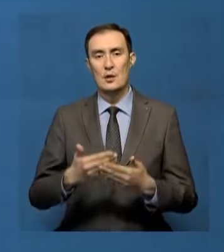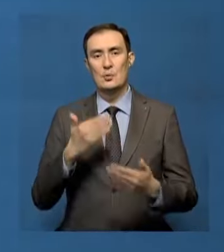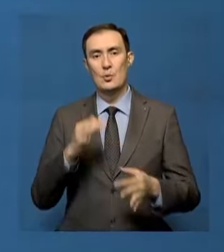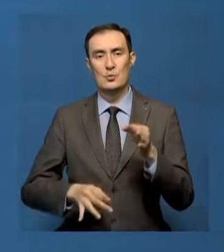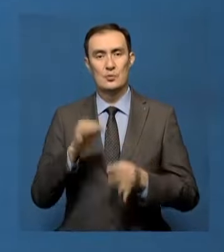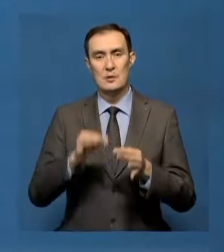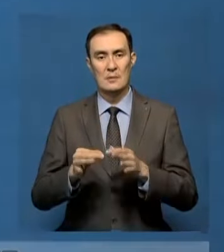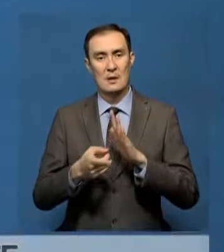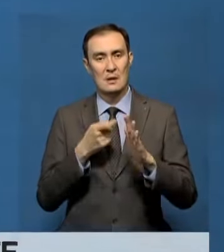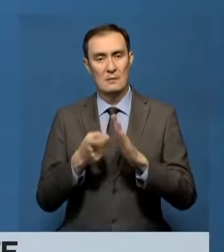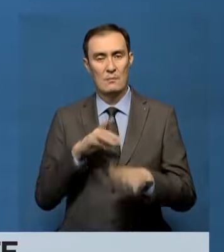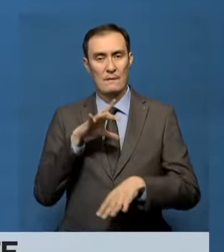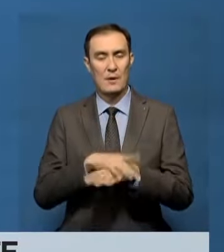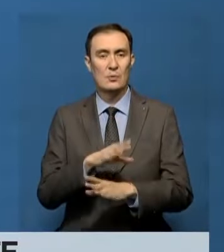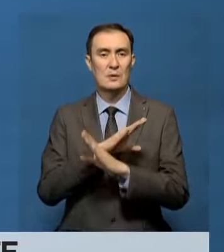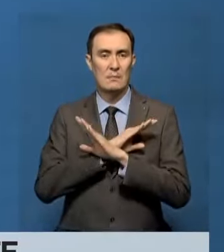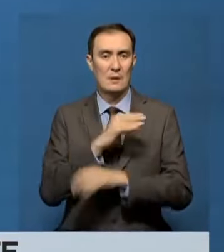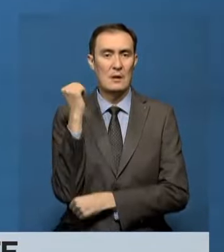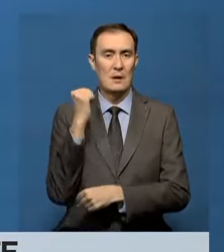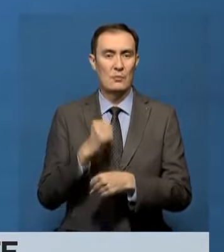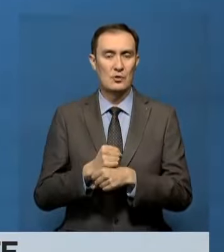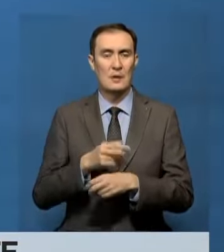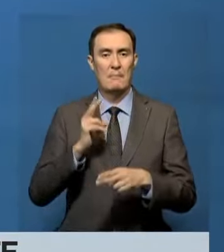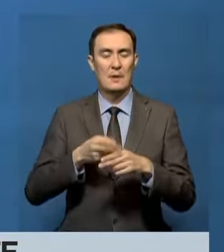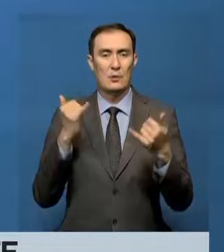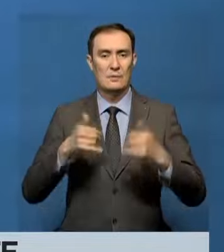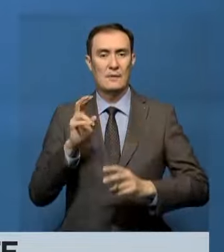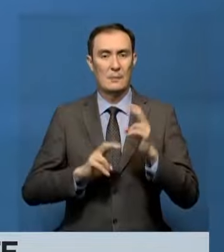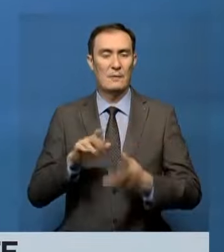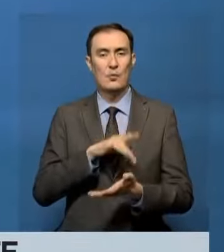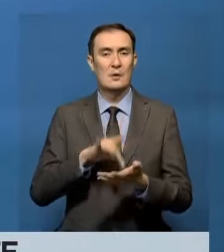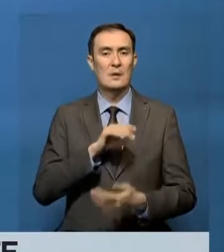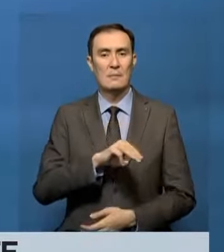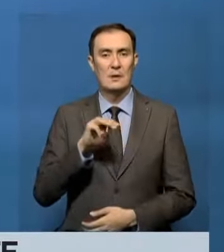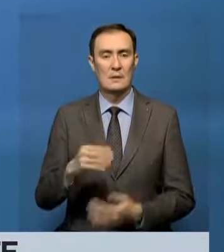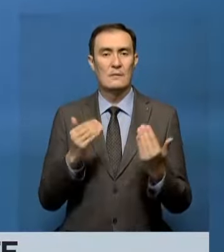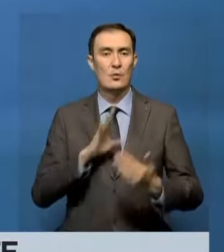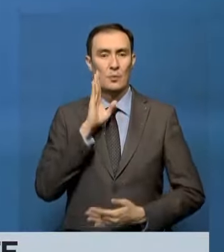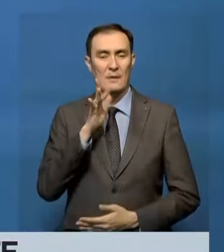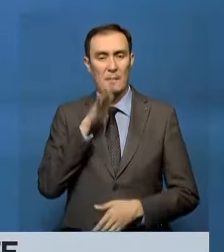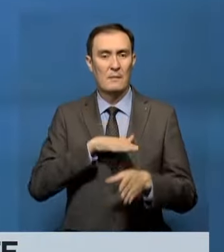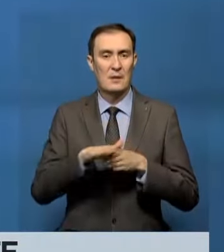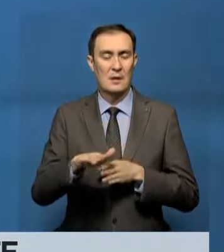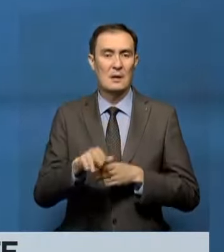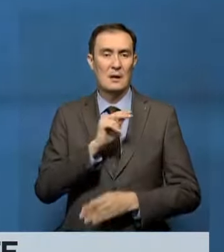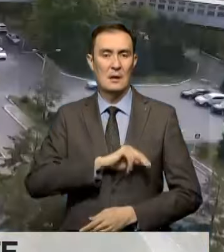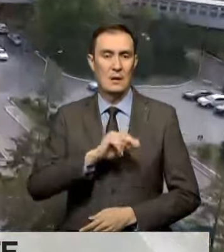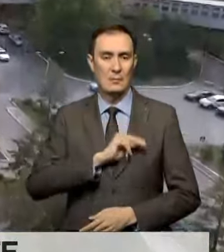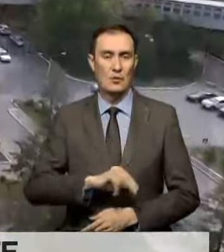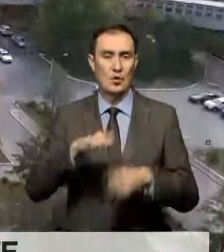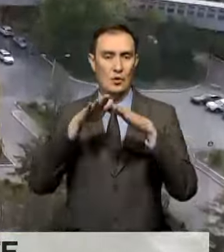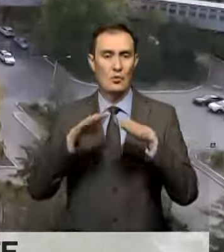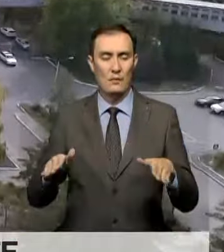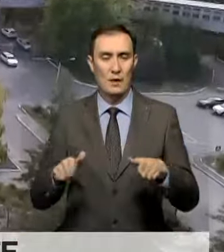Досудебное расследование ведется по факту гибели рабочих на металлургическом комбинате в Темиртау. Сегодня утром при выполнении демонтажных работ